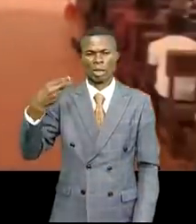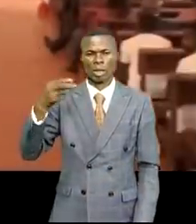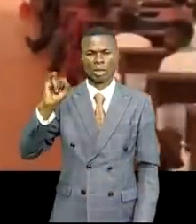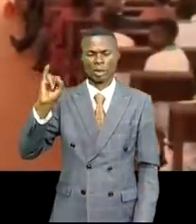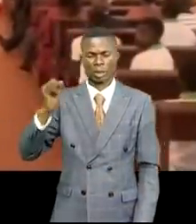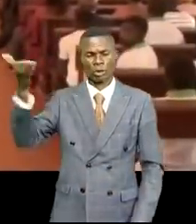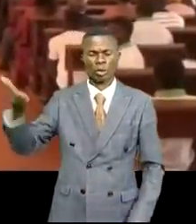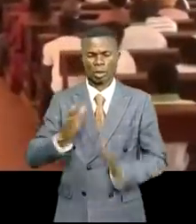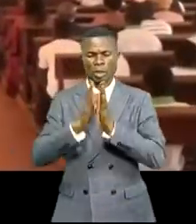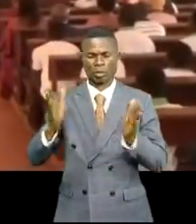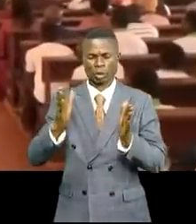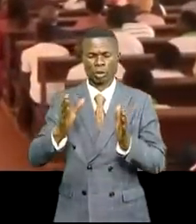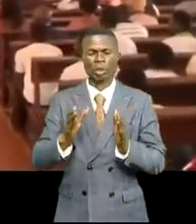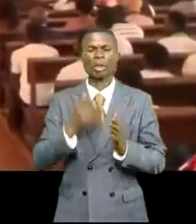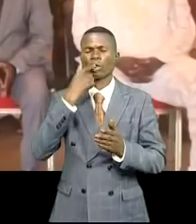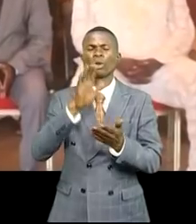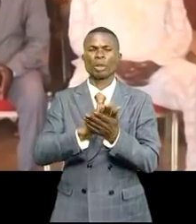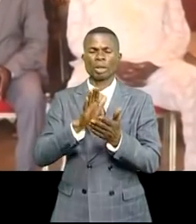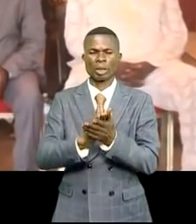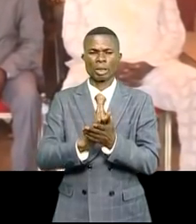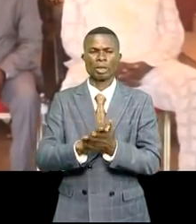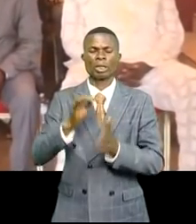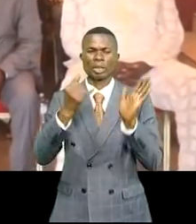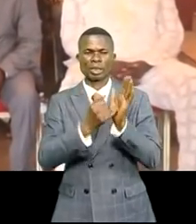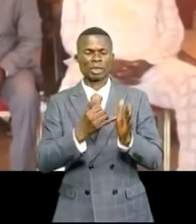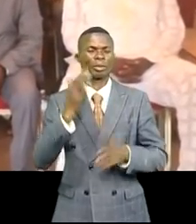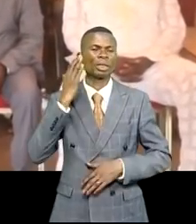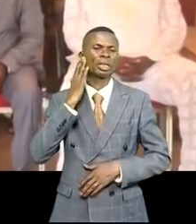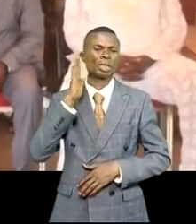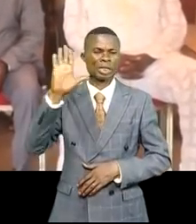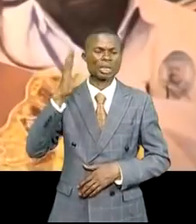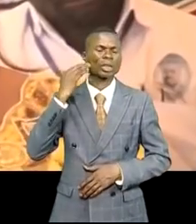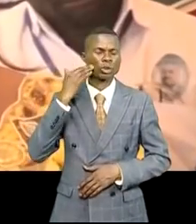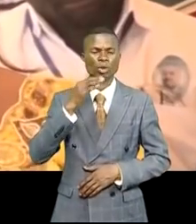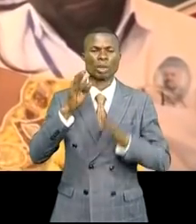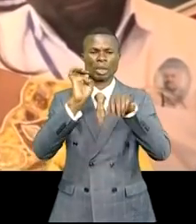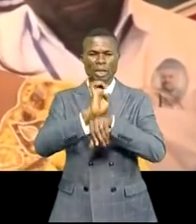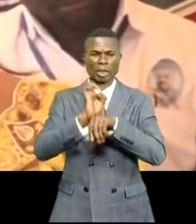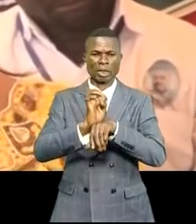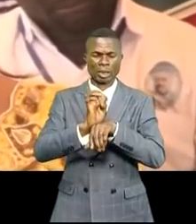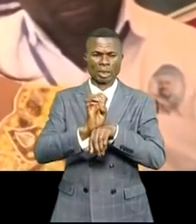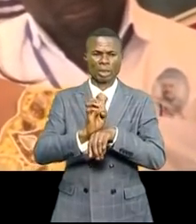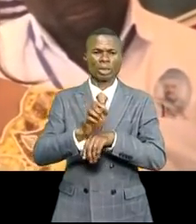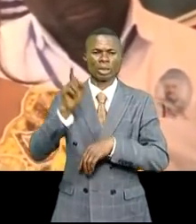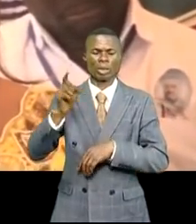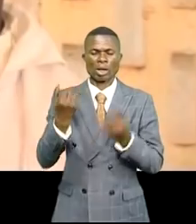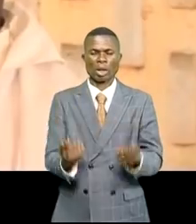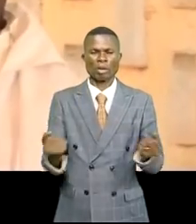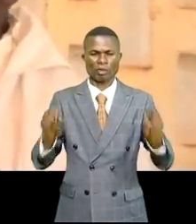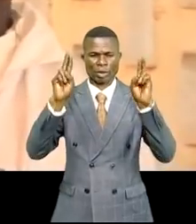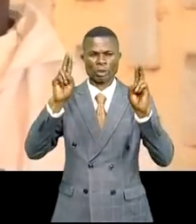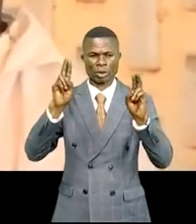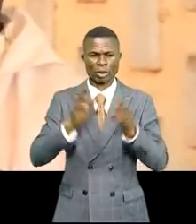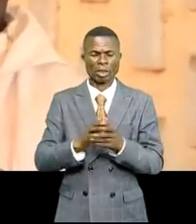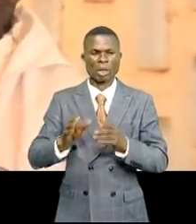de grâce a été organisée ce samedi 5 juin 2021 à la cathédrale Sainte-Thérèse de l'Enfant Jésus du Siro, dite par